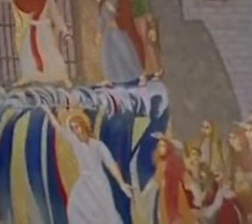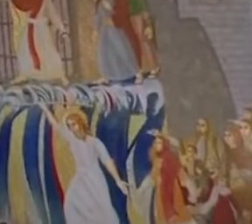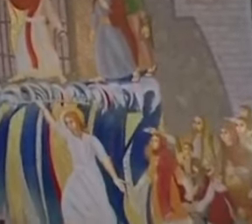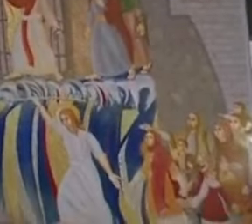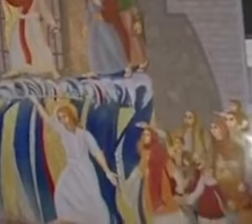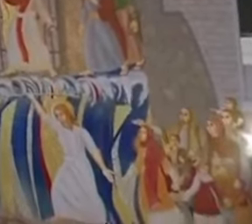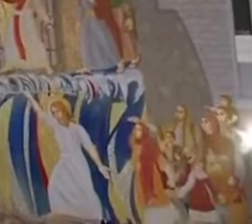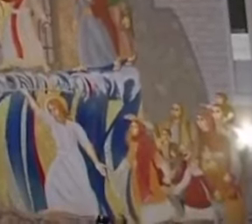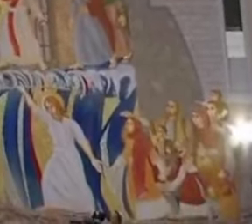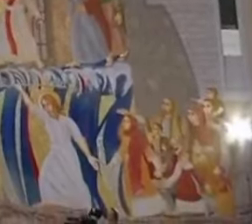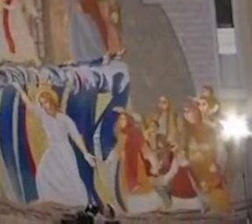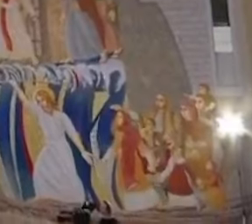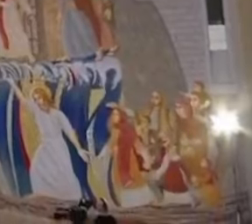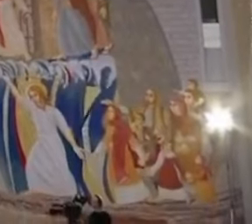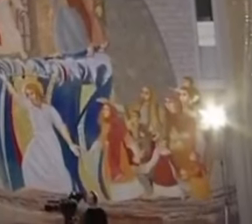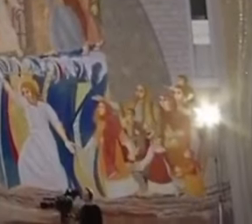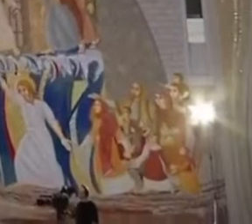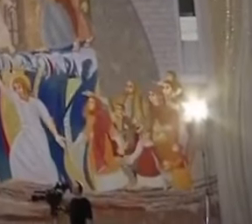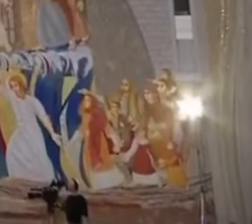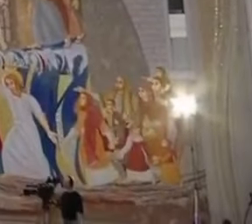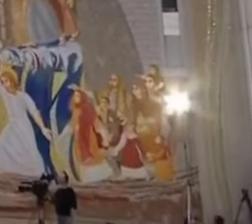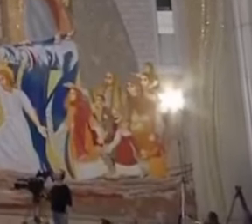kitas uas